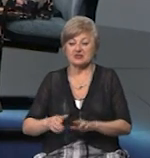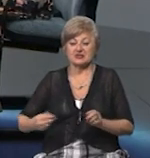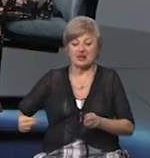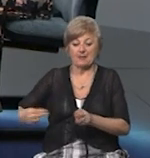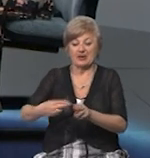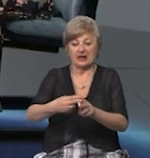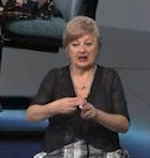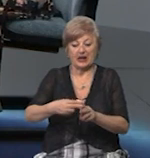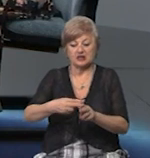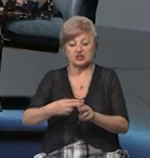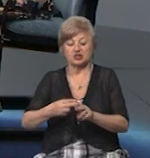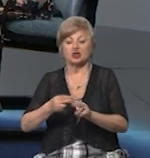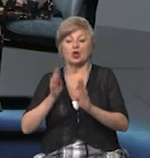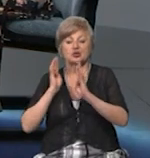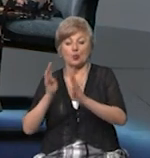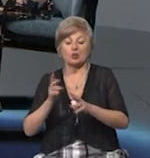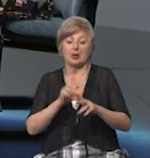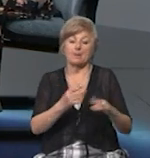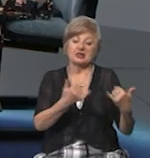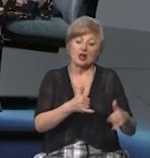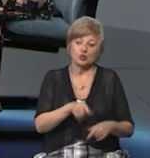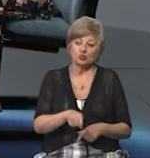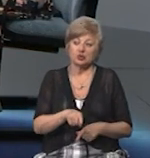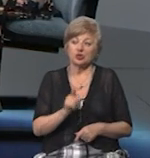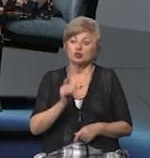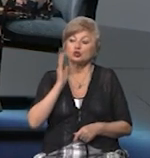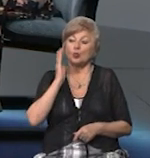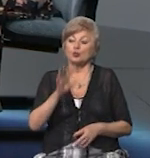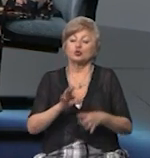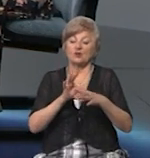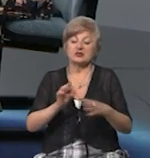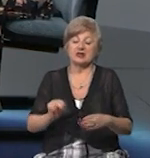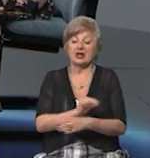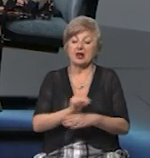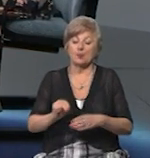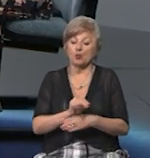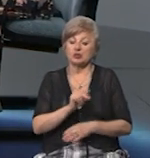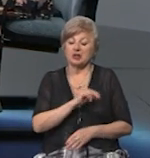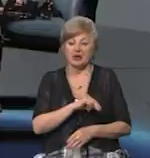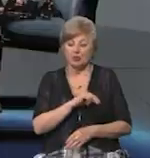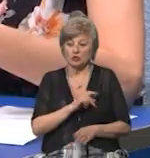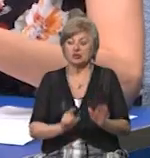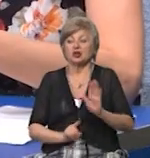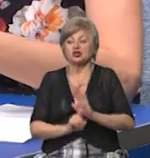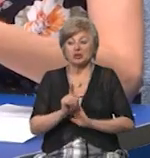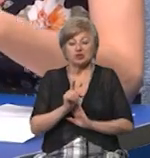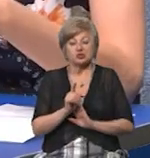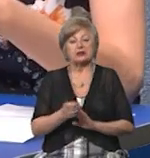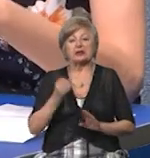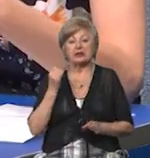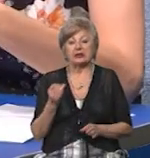перехрестя проспекту Соборного і проспекту Металургів, саме через те, що там будуть вестися ремонтні роботи, починаються ремонтні роботи.